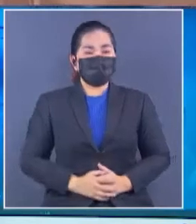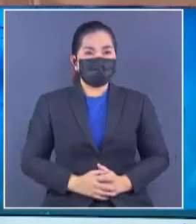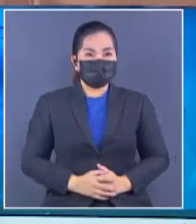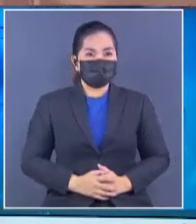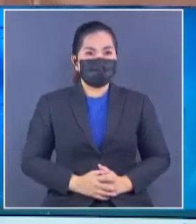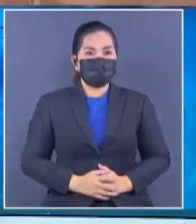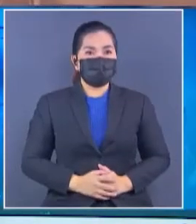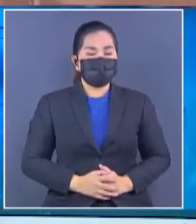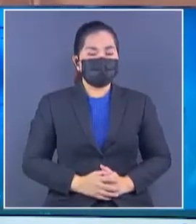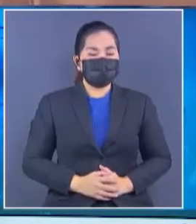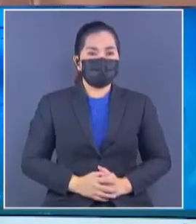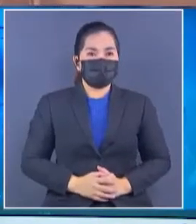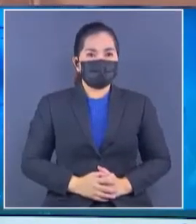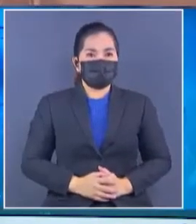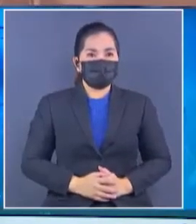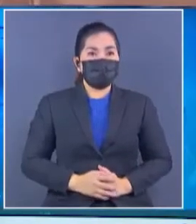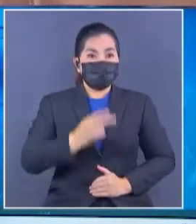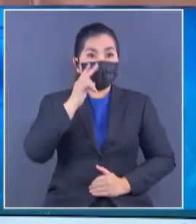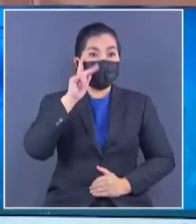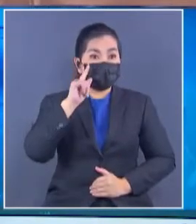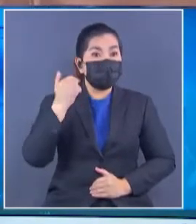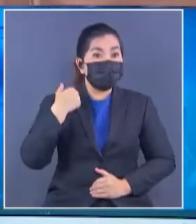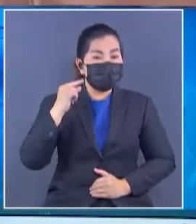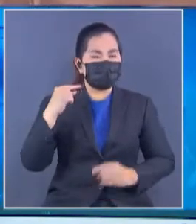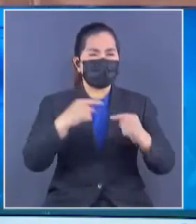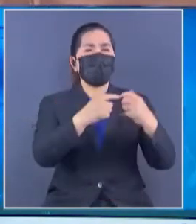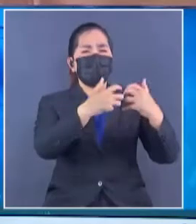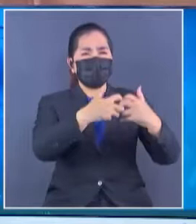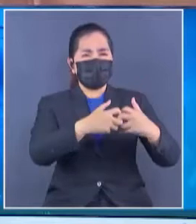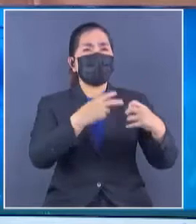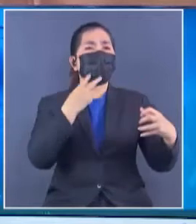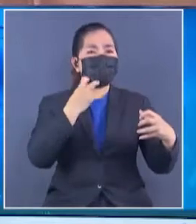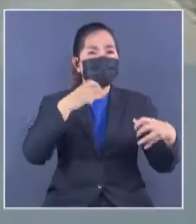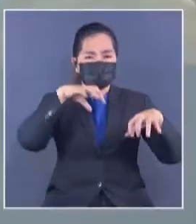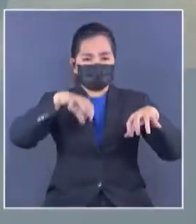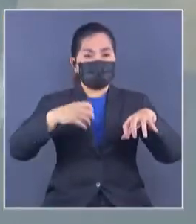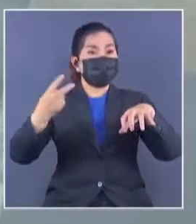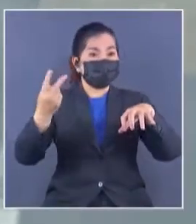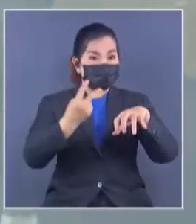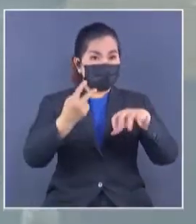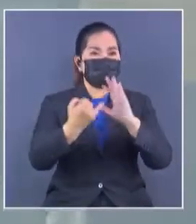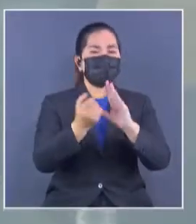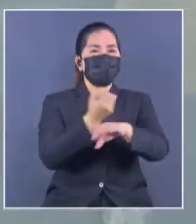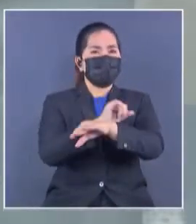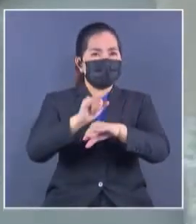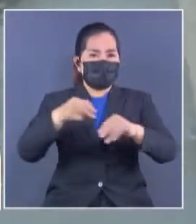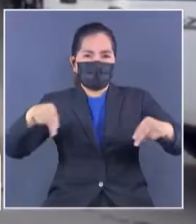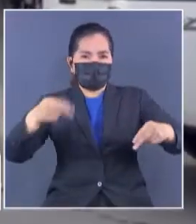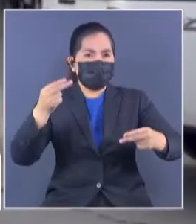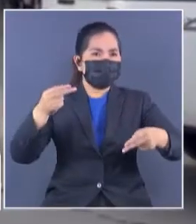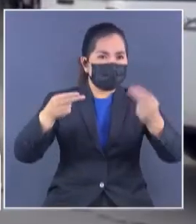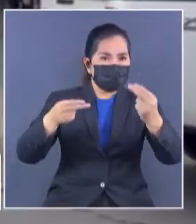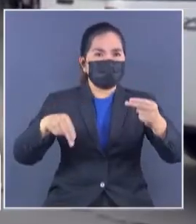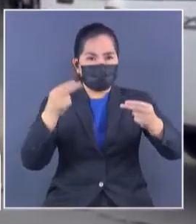ับมาดูข่าวนี้ค่ะเป็นความคืบหน้าเหตุการณ์ที่โรงน้ำแข็ง2โรงของอยุธยาเปิดฉากดวลปืนกันนะคะล่าสุ